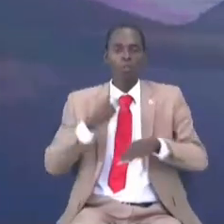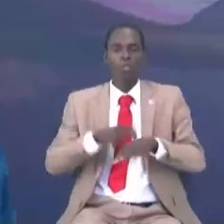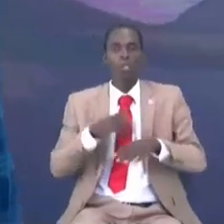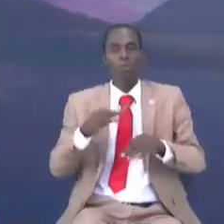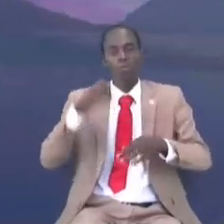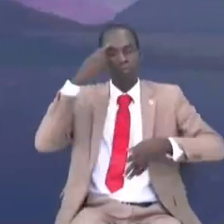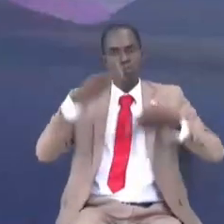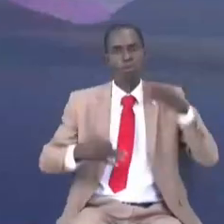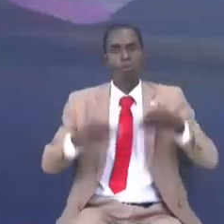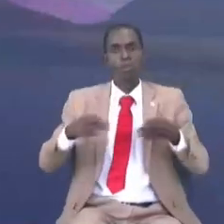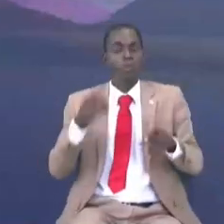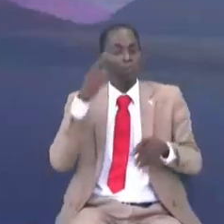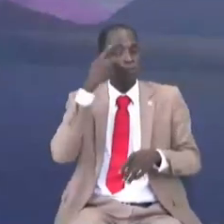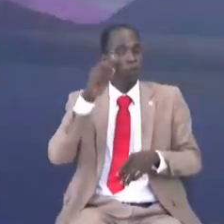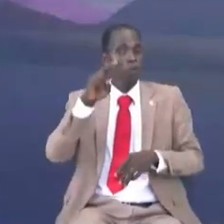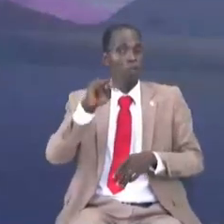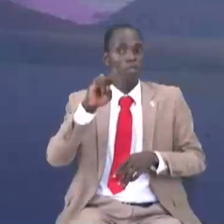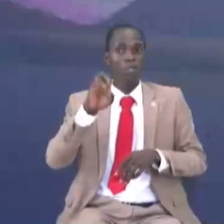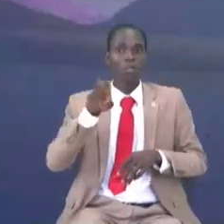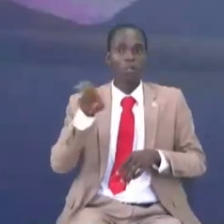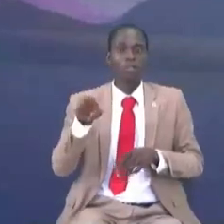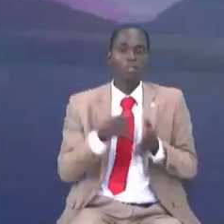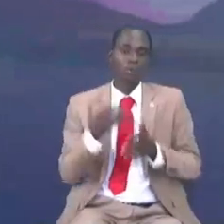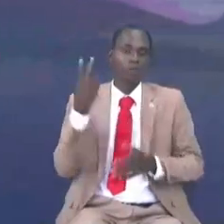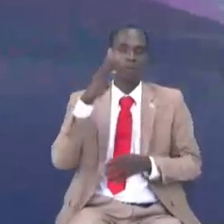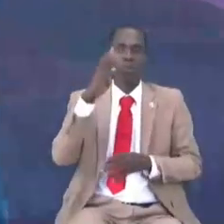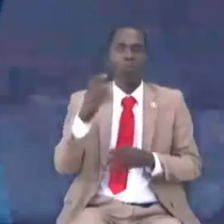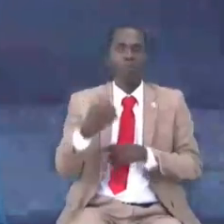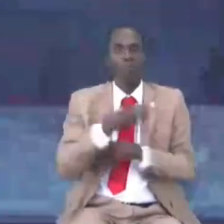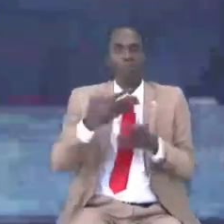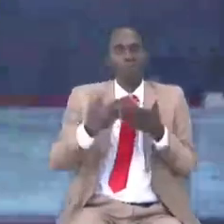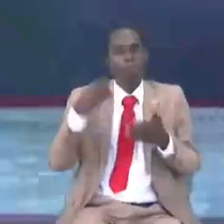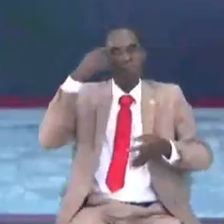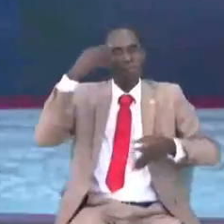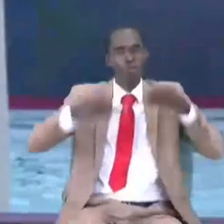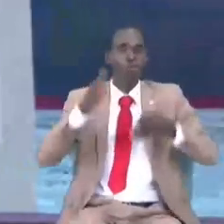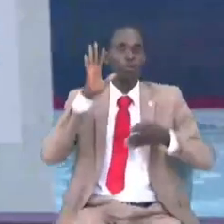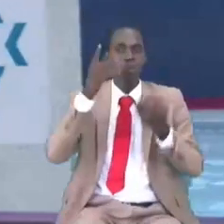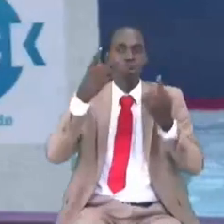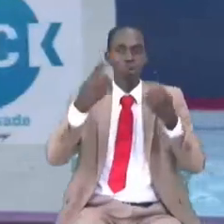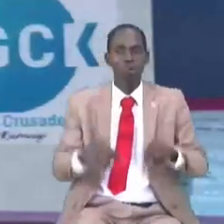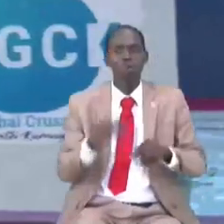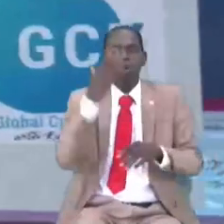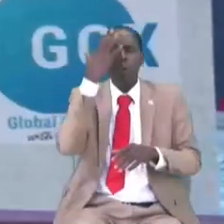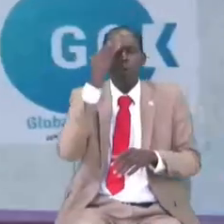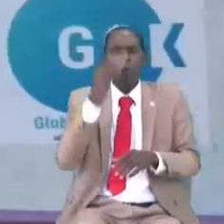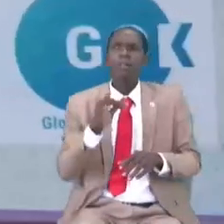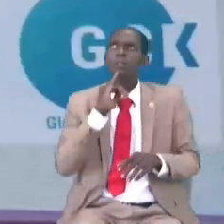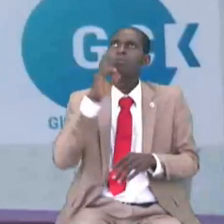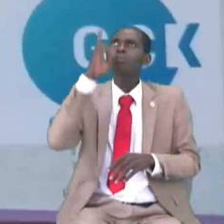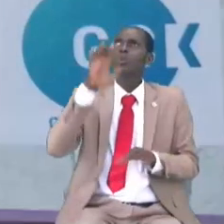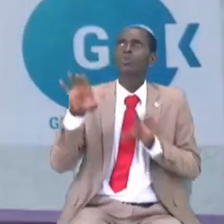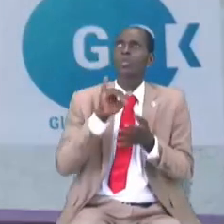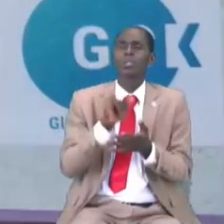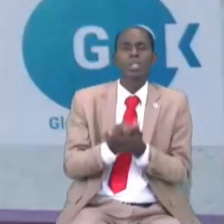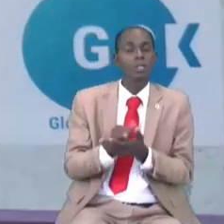le châtiment, le jugement révélé. Pourquoi est-ce qu'il le fait? C'est pour donner aux gens la chance de penser à